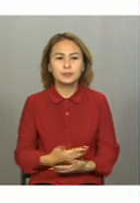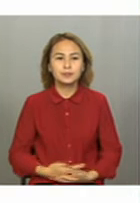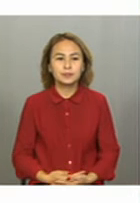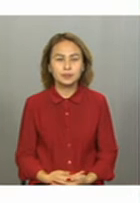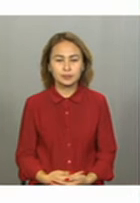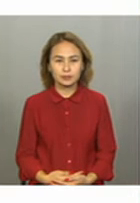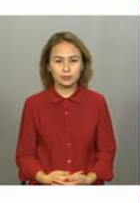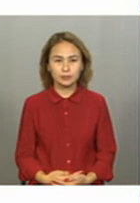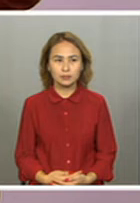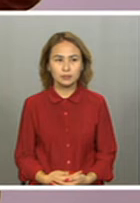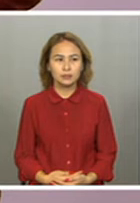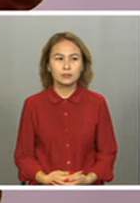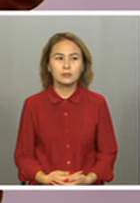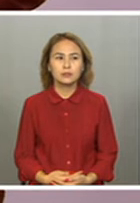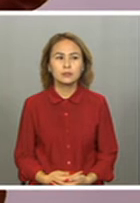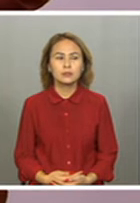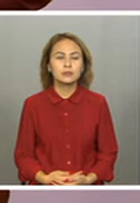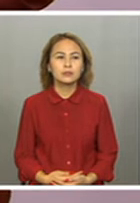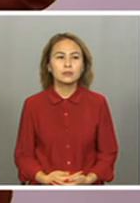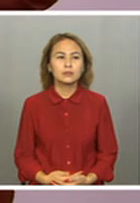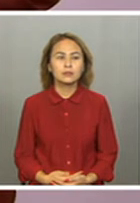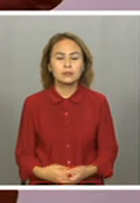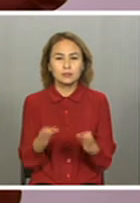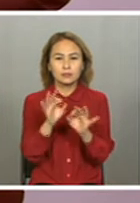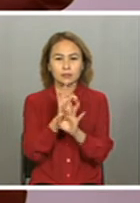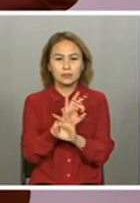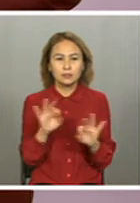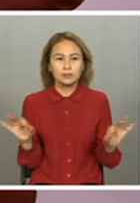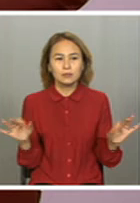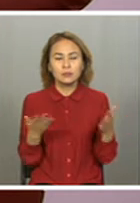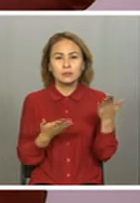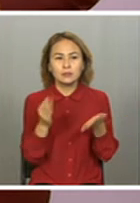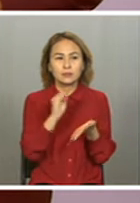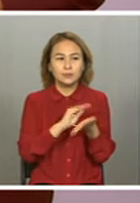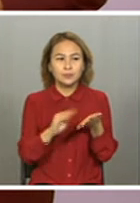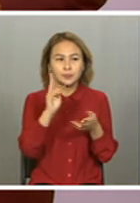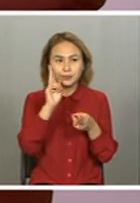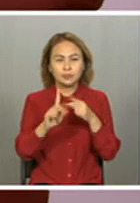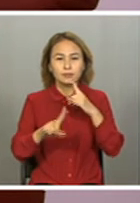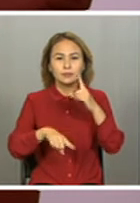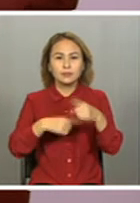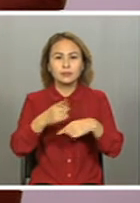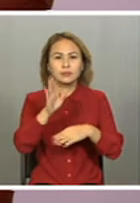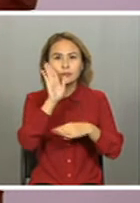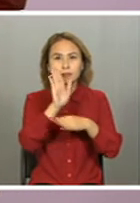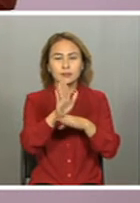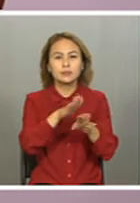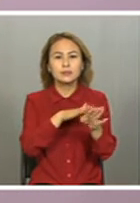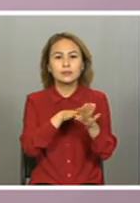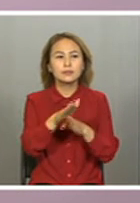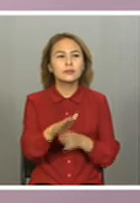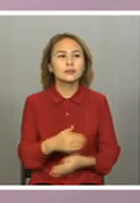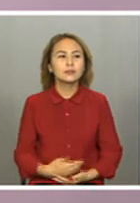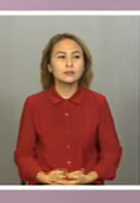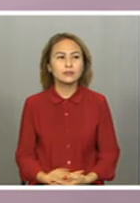бар. Жақсы балалар, жазып болсаңдар, келесі тапсырманы